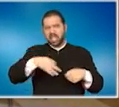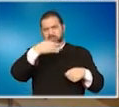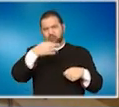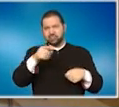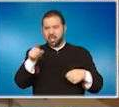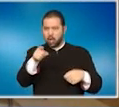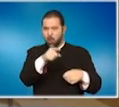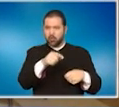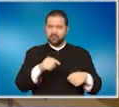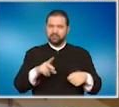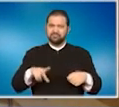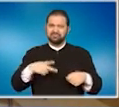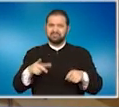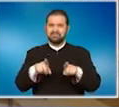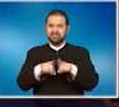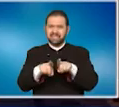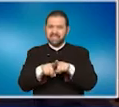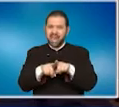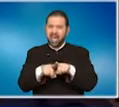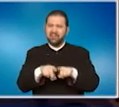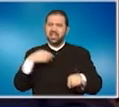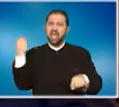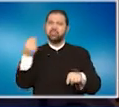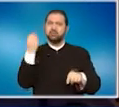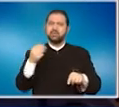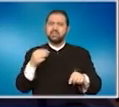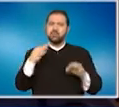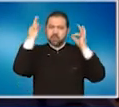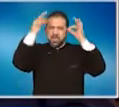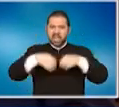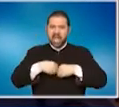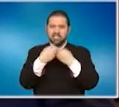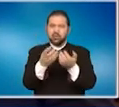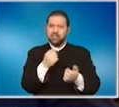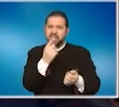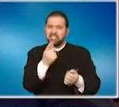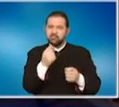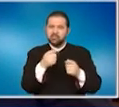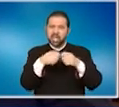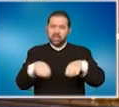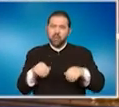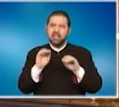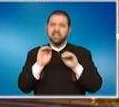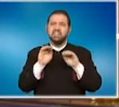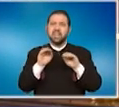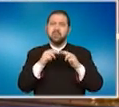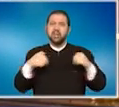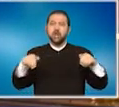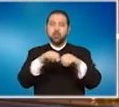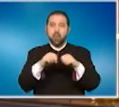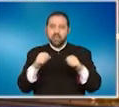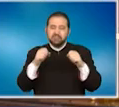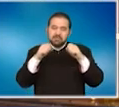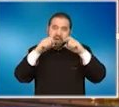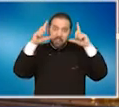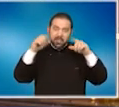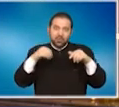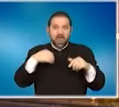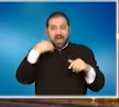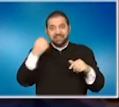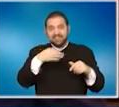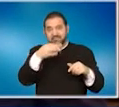care se dobândește la Dumnezeu, nu o sesizezi. Și trece Sfântul pe lângă tine și zici că Dumnezeu nu te bagă în seamă. Dar nu mai e